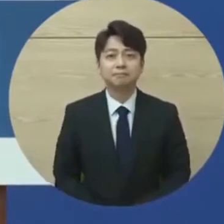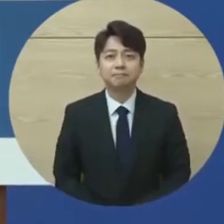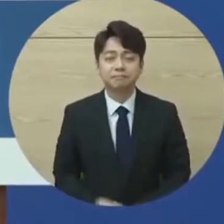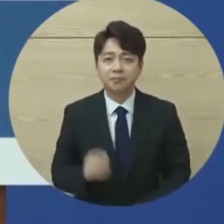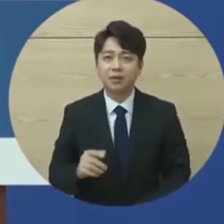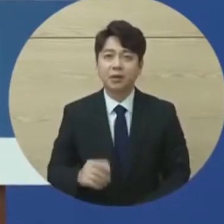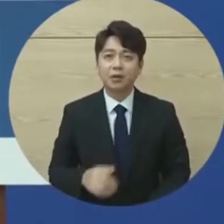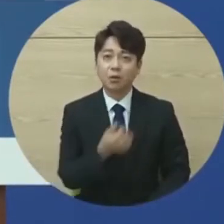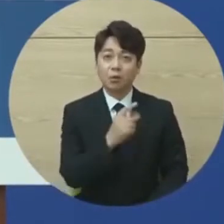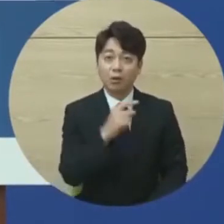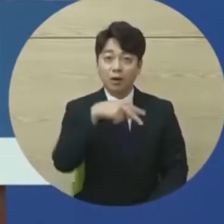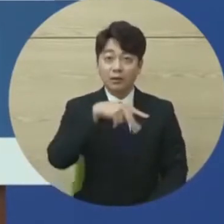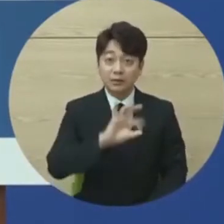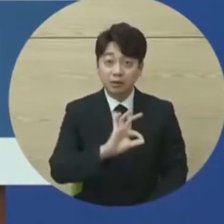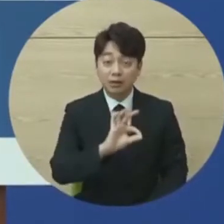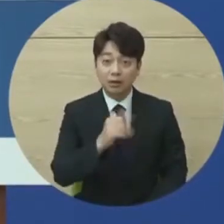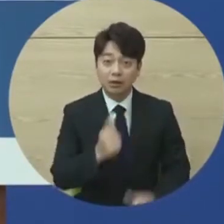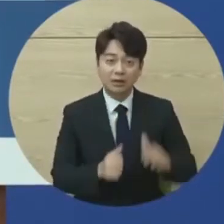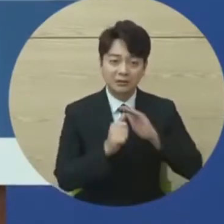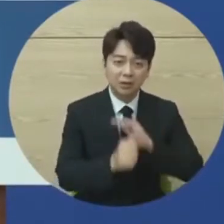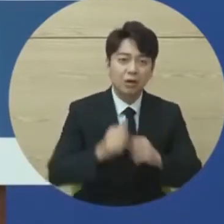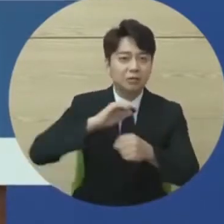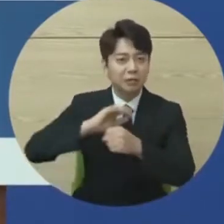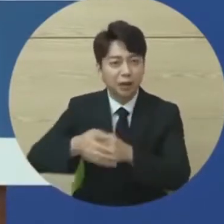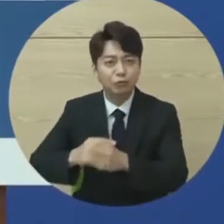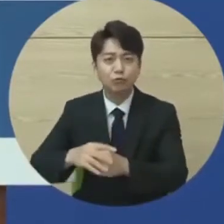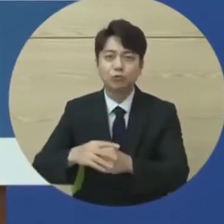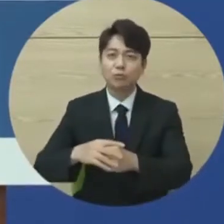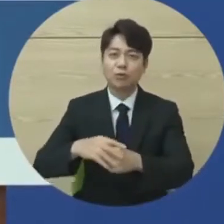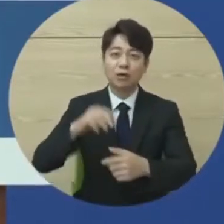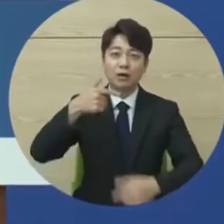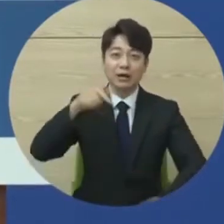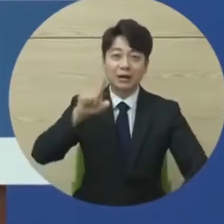도의원과 시의원과 함께 대구와 강릉을 찾았습니다.